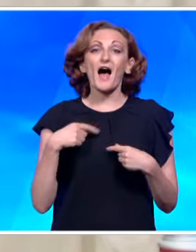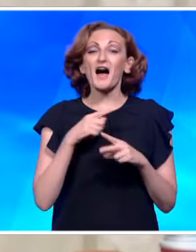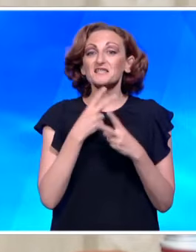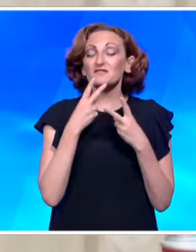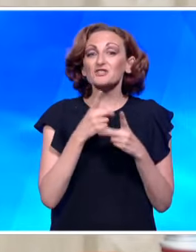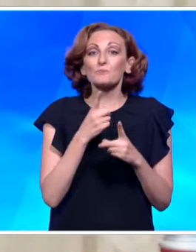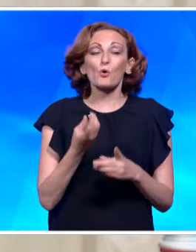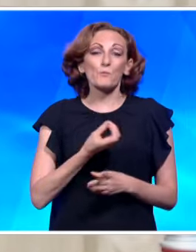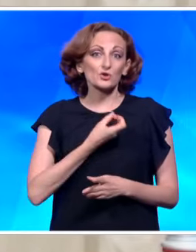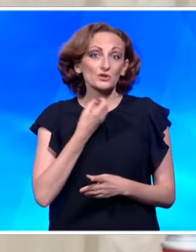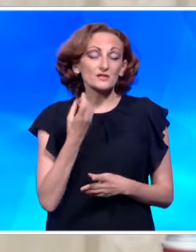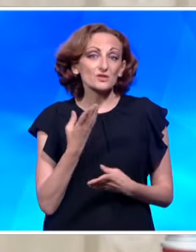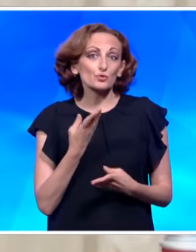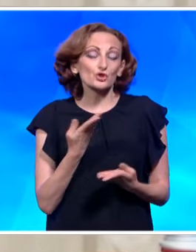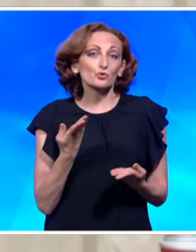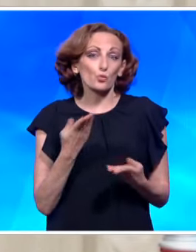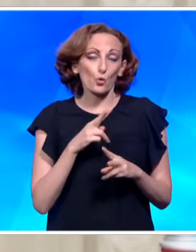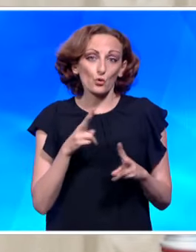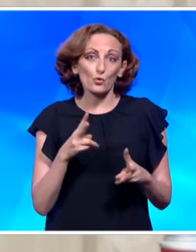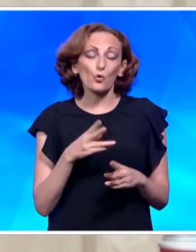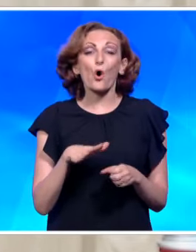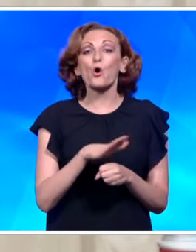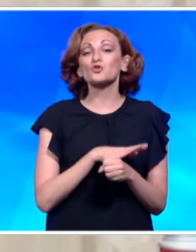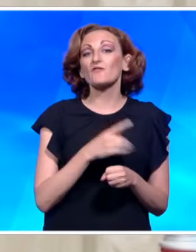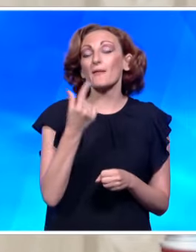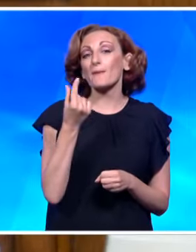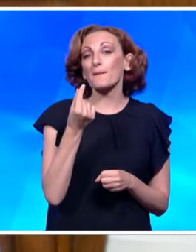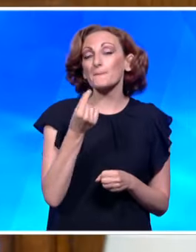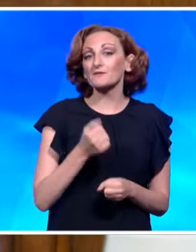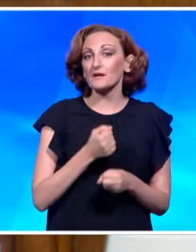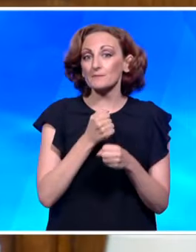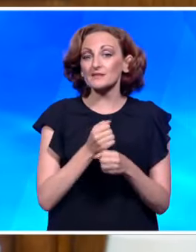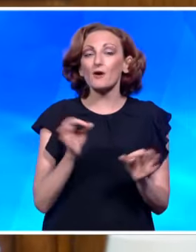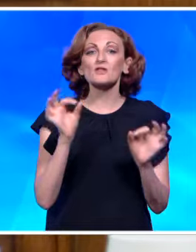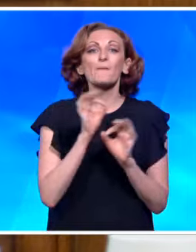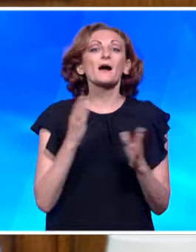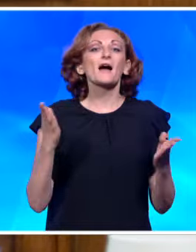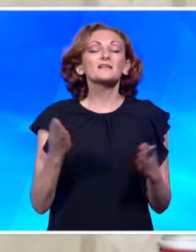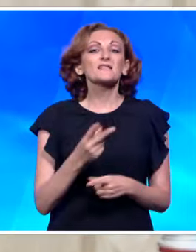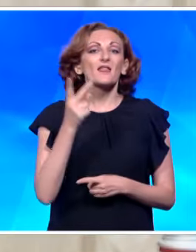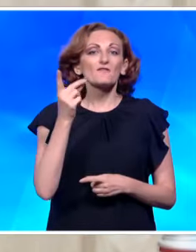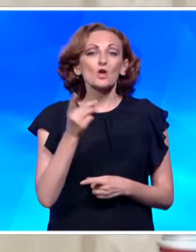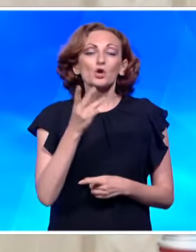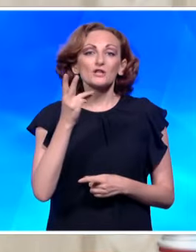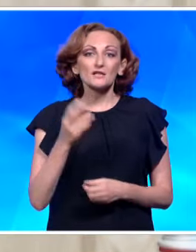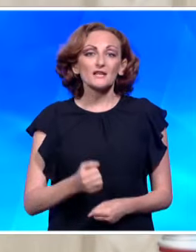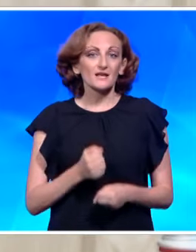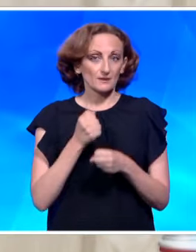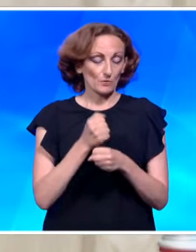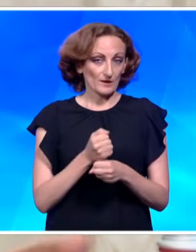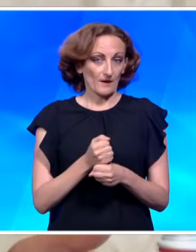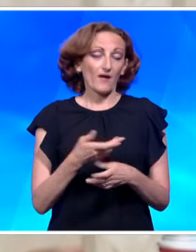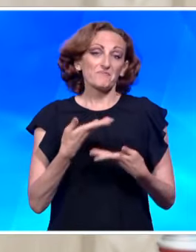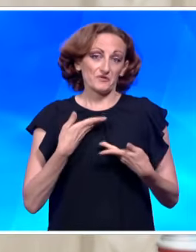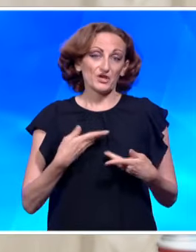случи, освен в първия мандат. Няма как да се случи във втория, няма как да се случи и във третия. Ще положим още усилия,